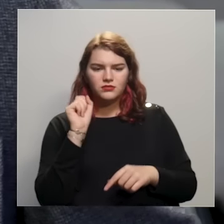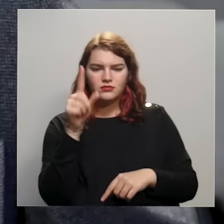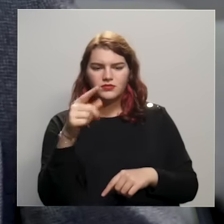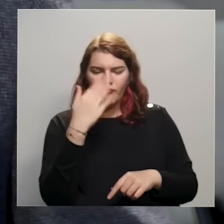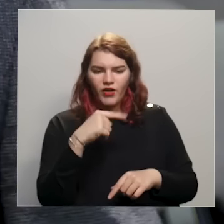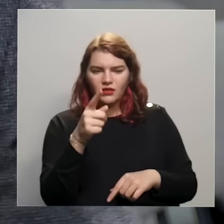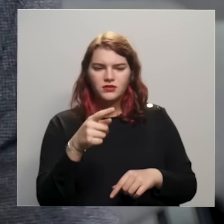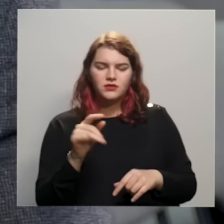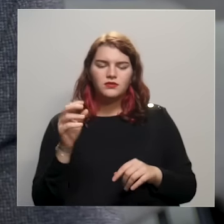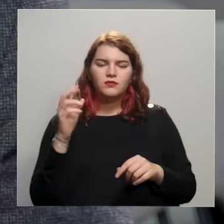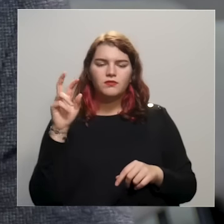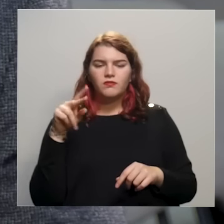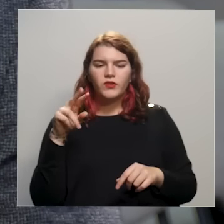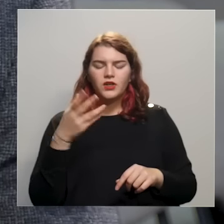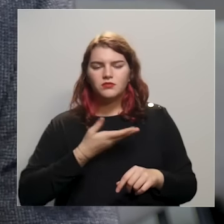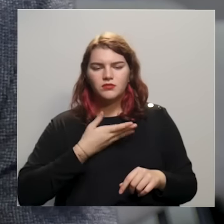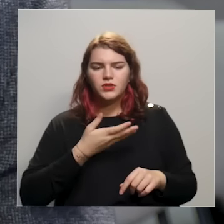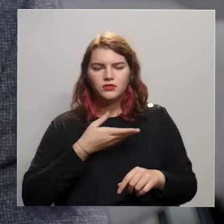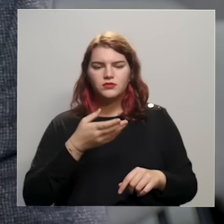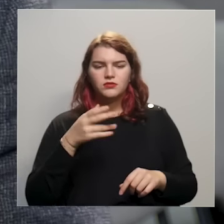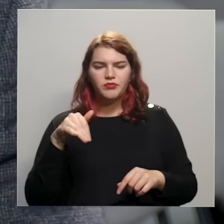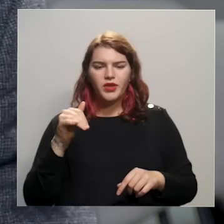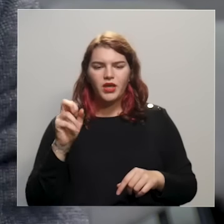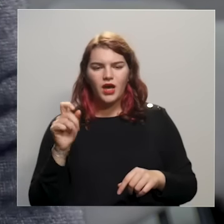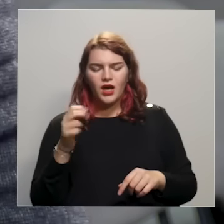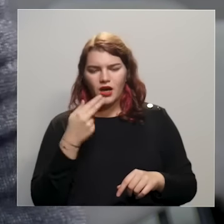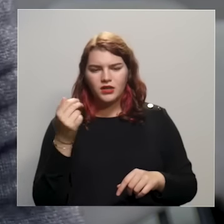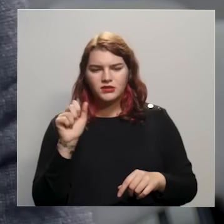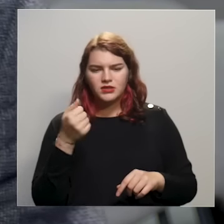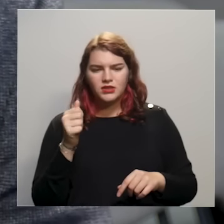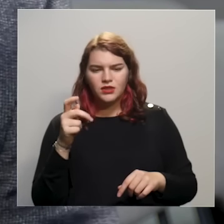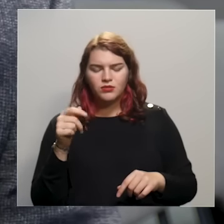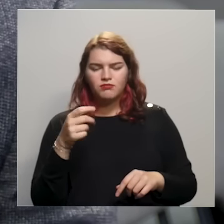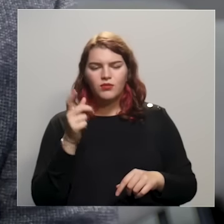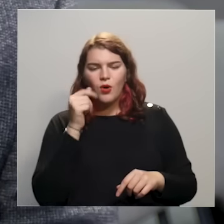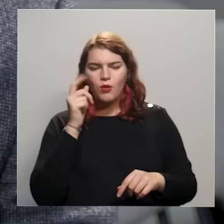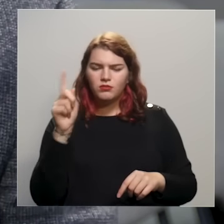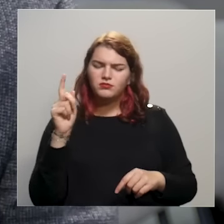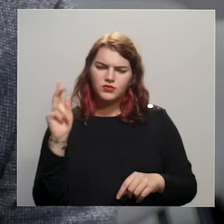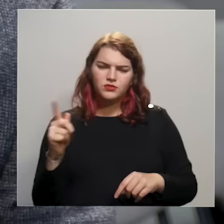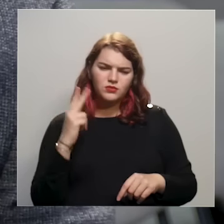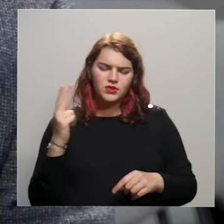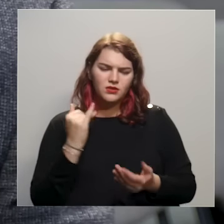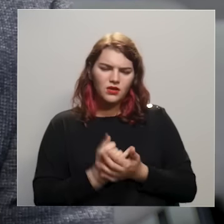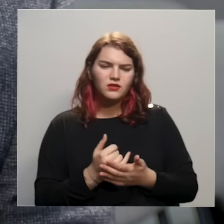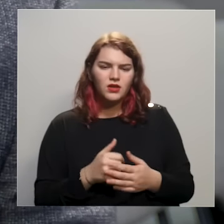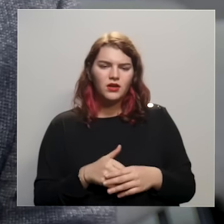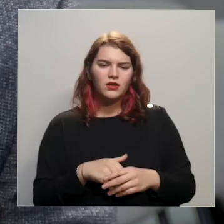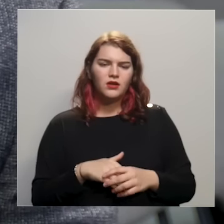Fratele Mihai Sârbu, păstorul nostru de la Haței, un om al lui Dumnezeu.